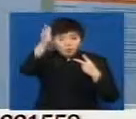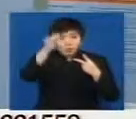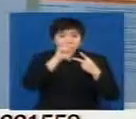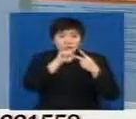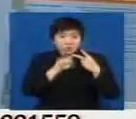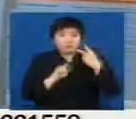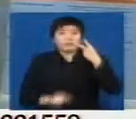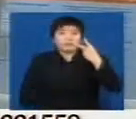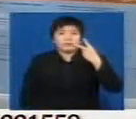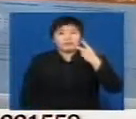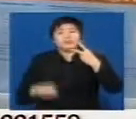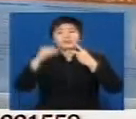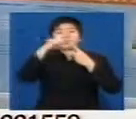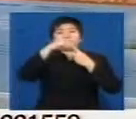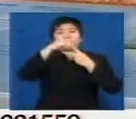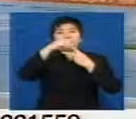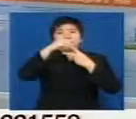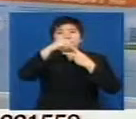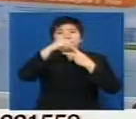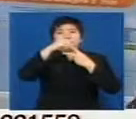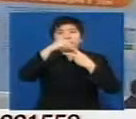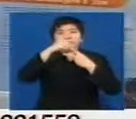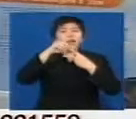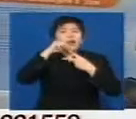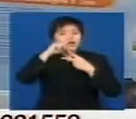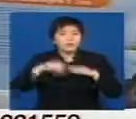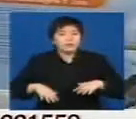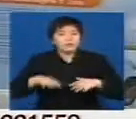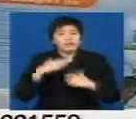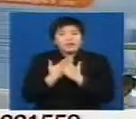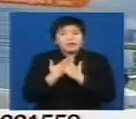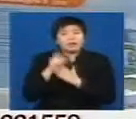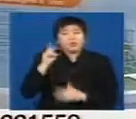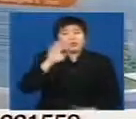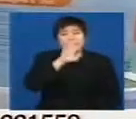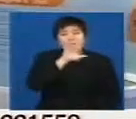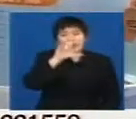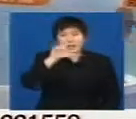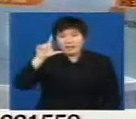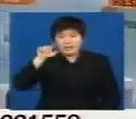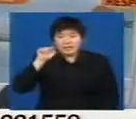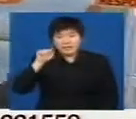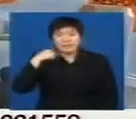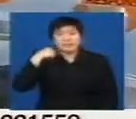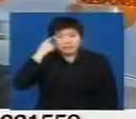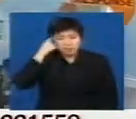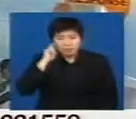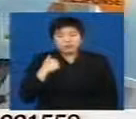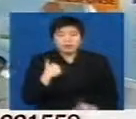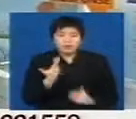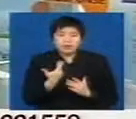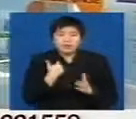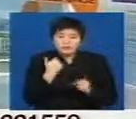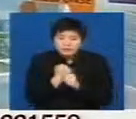าการเสียหายที่ยิ่งใหญ่ครั้งที่แล้วไอ้ 1.4 ล้านล้านเนี่ย ครับ นะครับ ตรงนี้ใช่มั้ยฮะ เราต้องอะไรฮะ